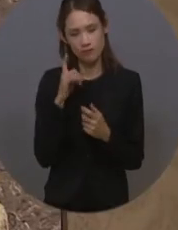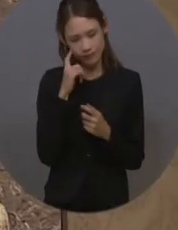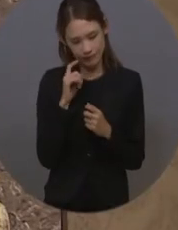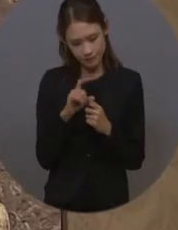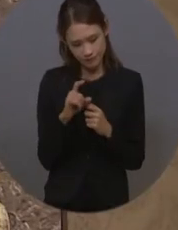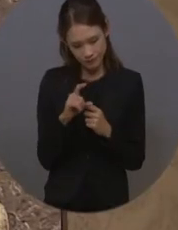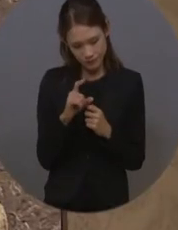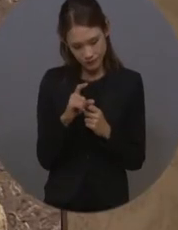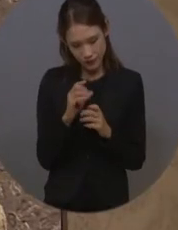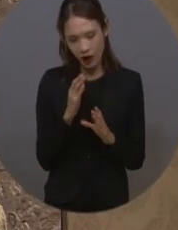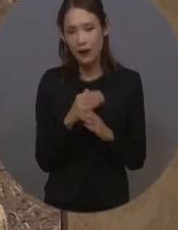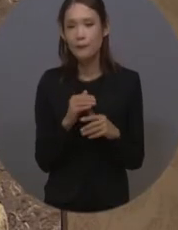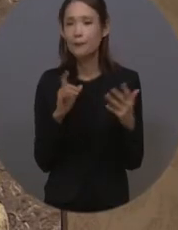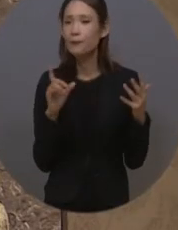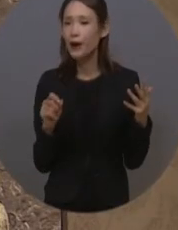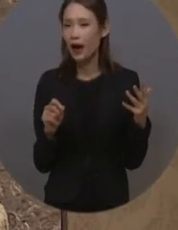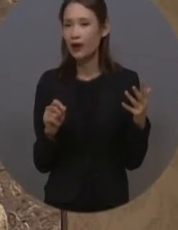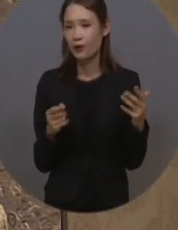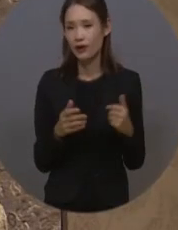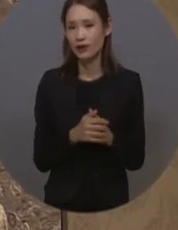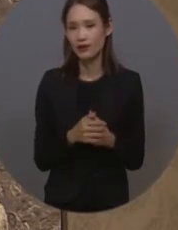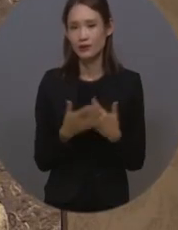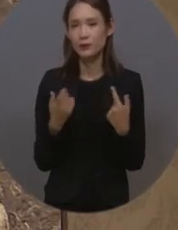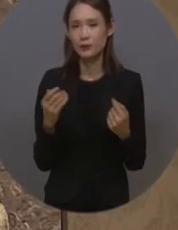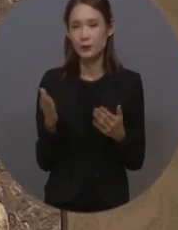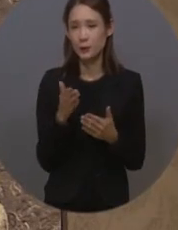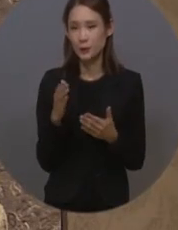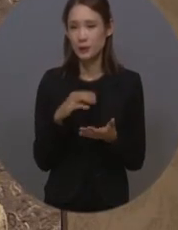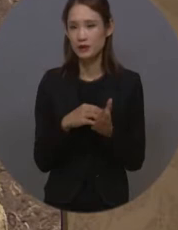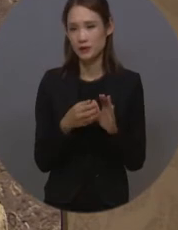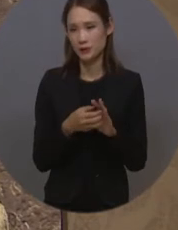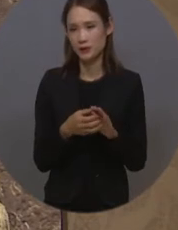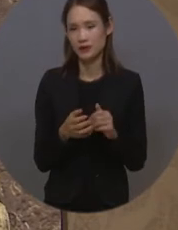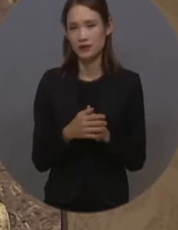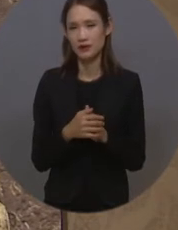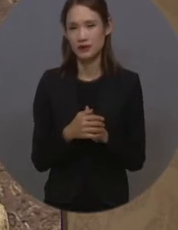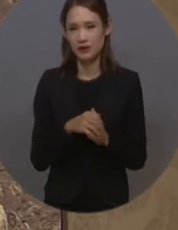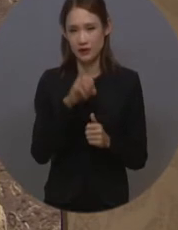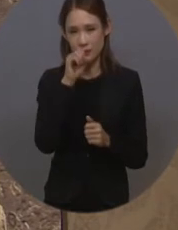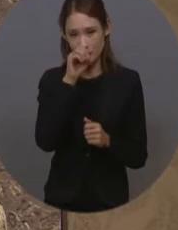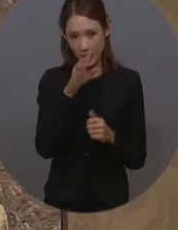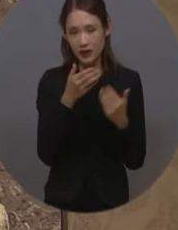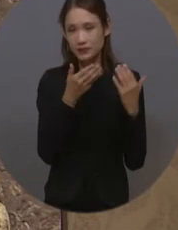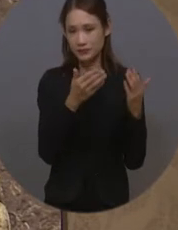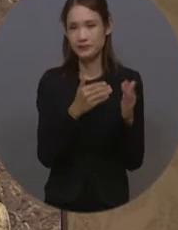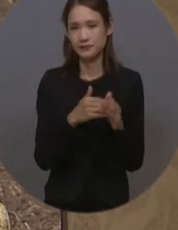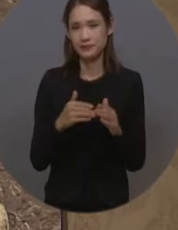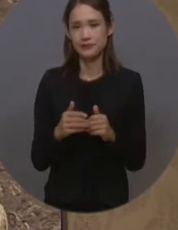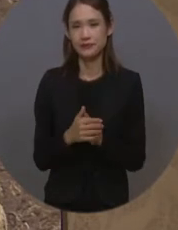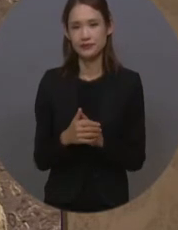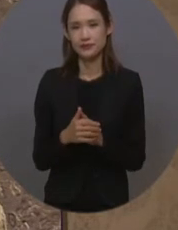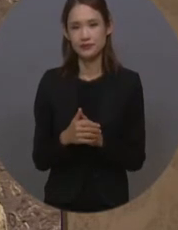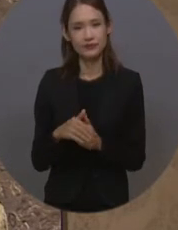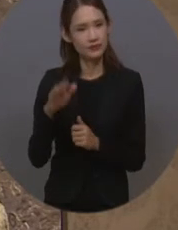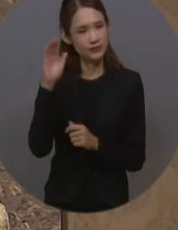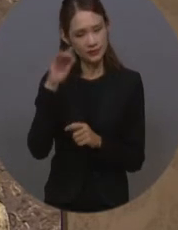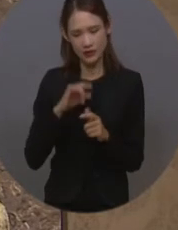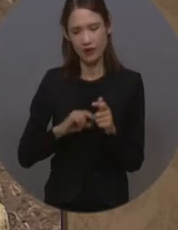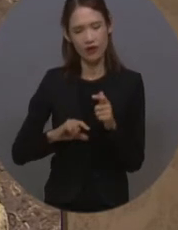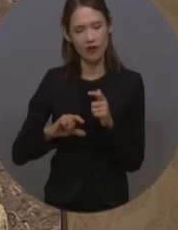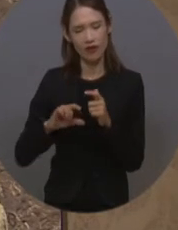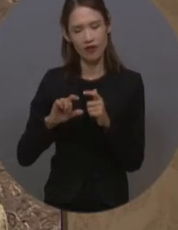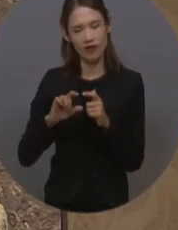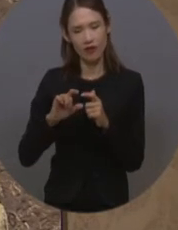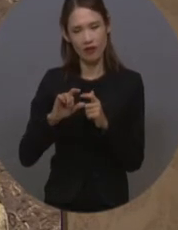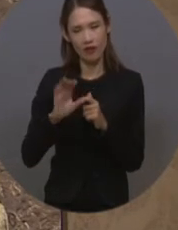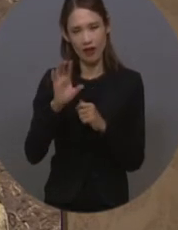고민하다가 그때도 이제 8월이었으니까 지금도 딱 이게 이제 요 시점에 말씀을 좀 드렸어요. 우리가 아무래도 더 이상은